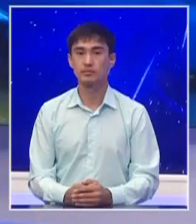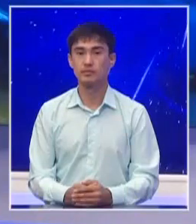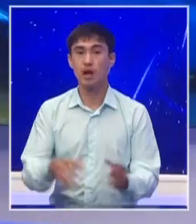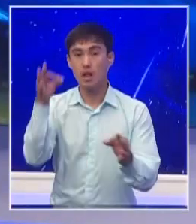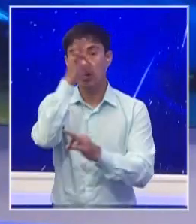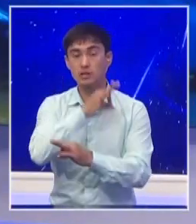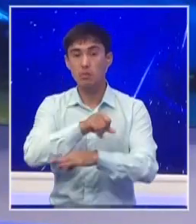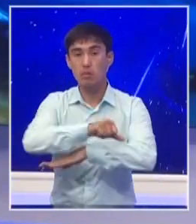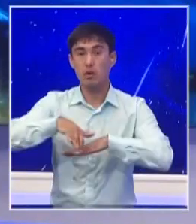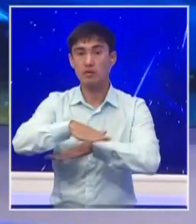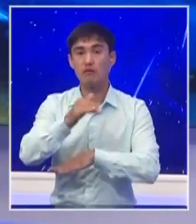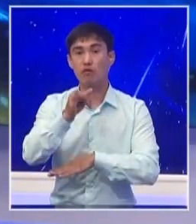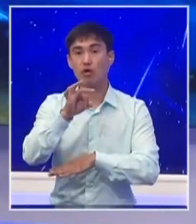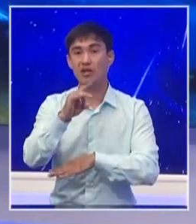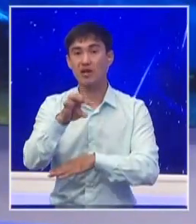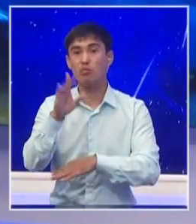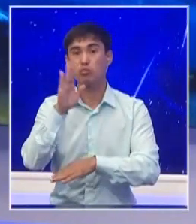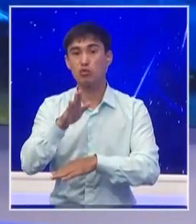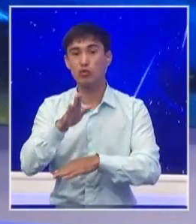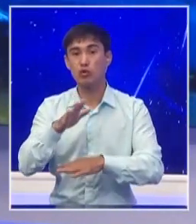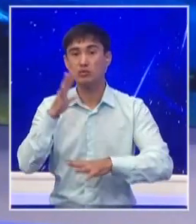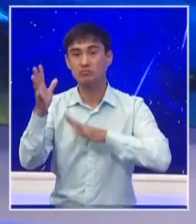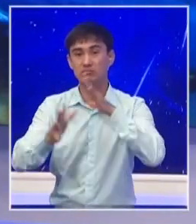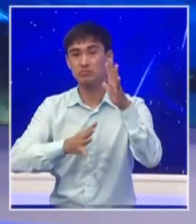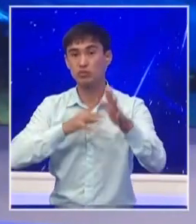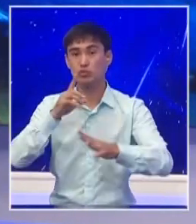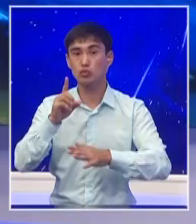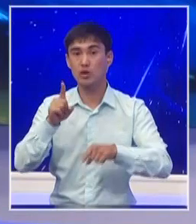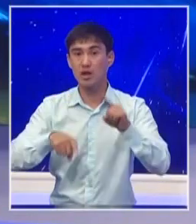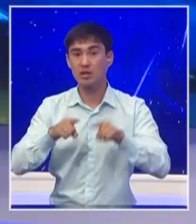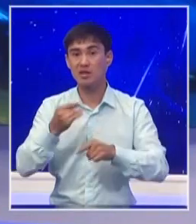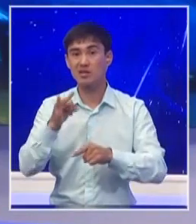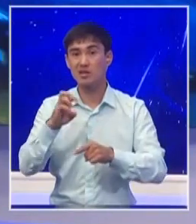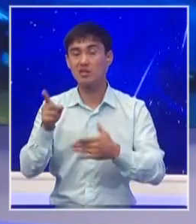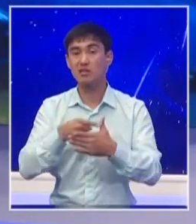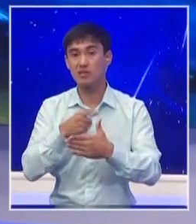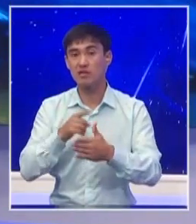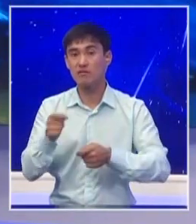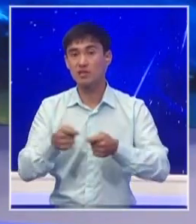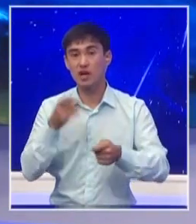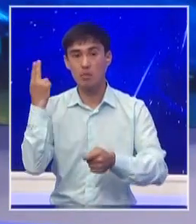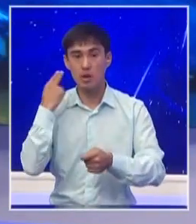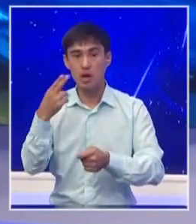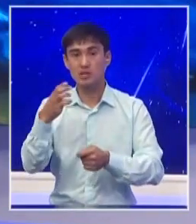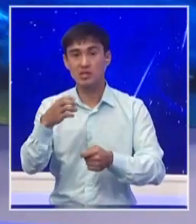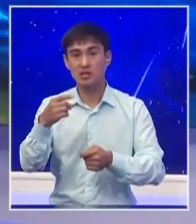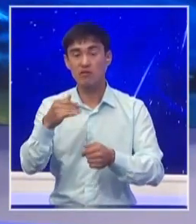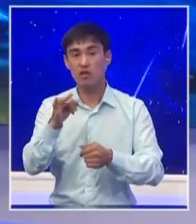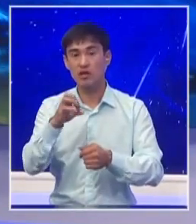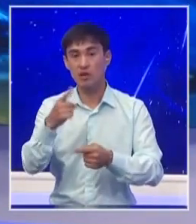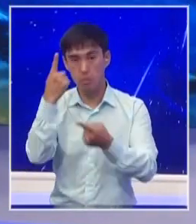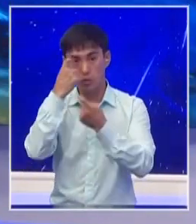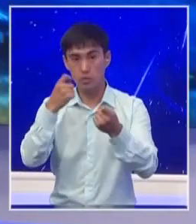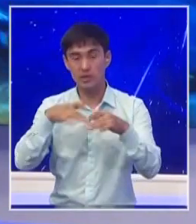На западное побережье Флориды может обрушиться редкий ураган под названием Иен. Власти американского штата Флорида предупредили население